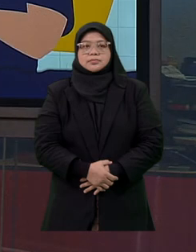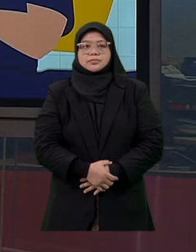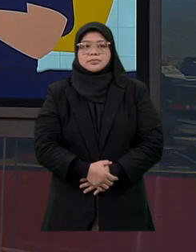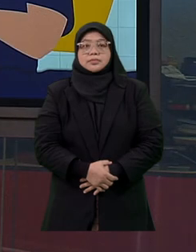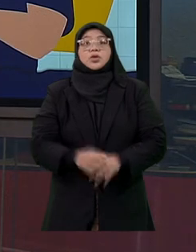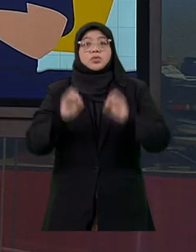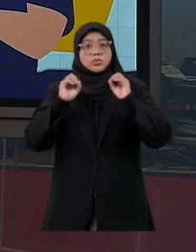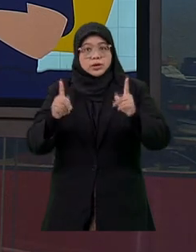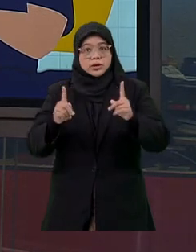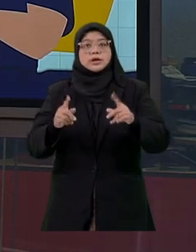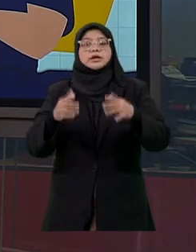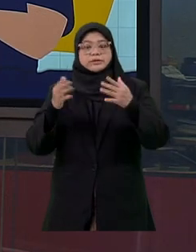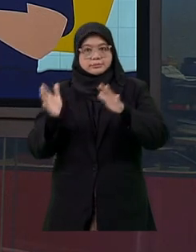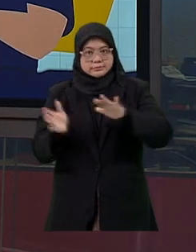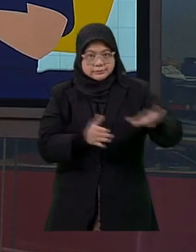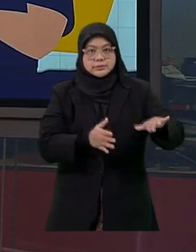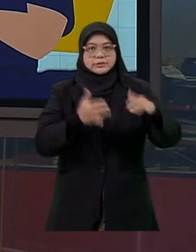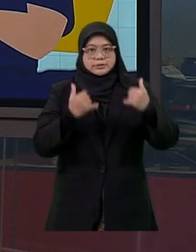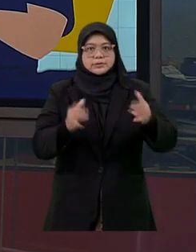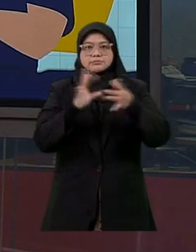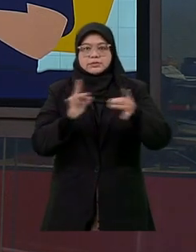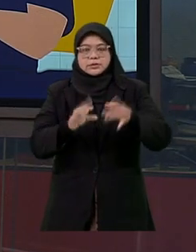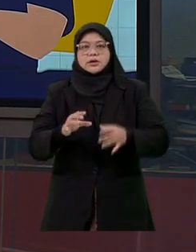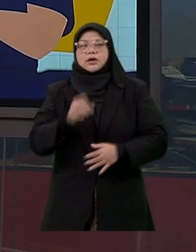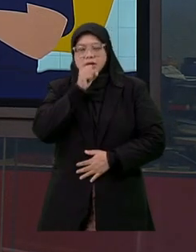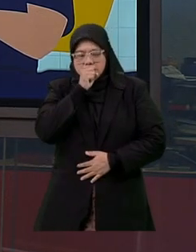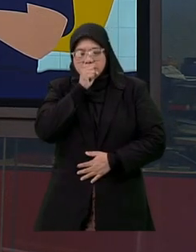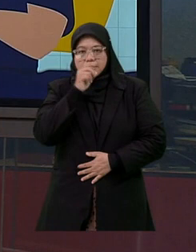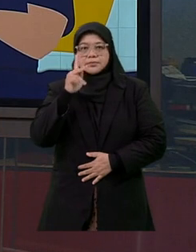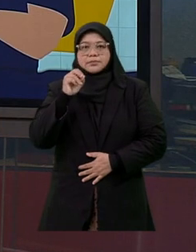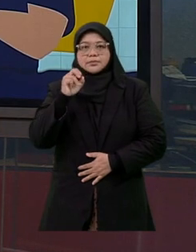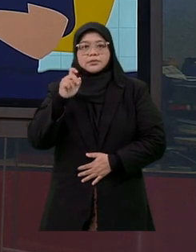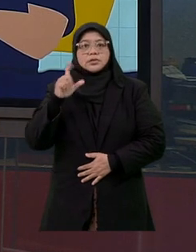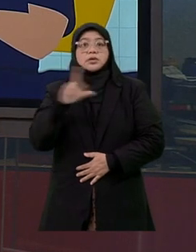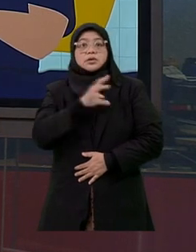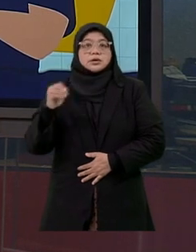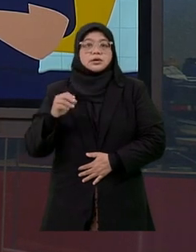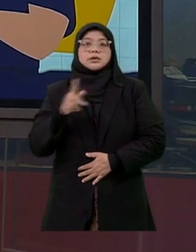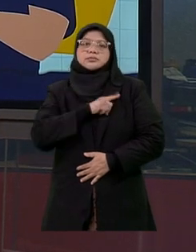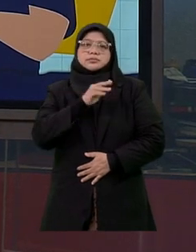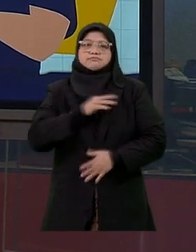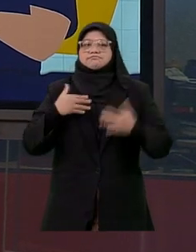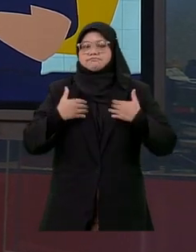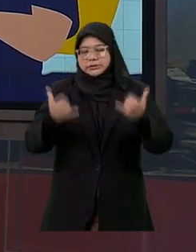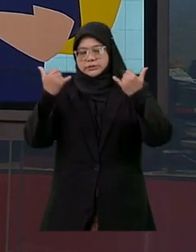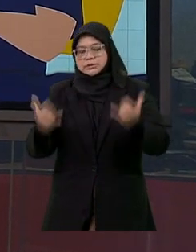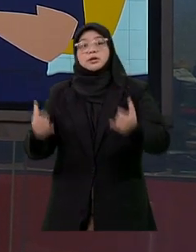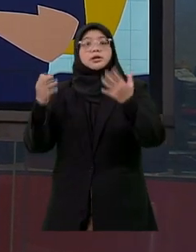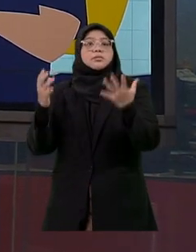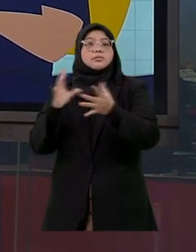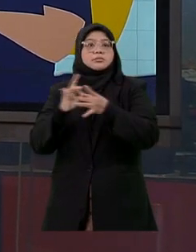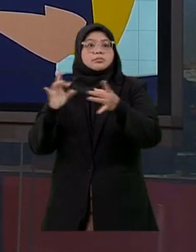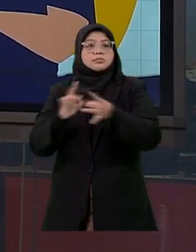Itu cerita yang pasal Mpox, tapi ini cerita mengenai batuk kokol di mana Kementerian Kesihatan memaklumkan bahawa situasi petasis ataupun